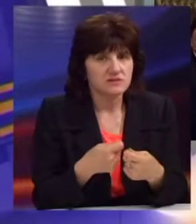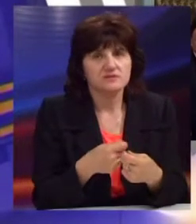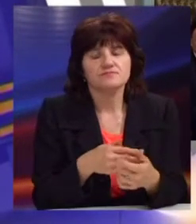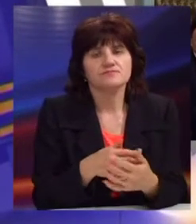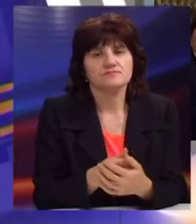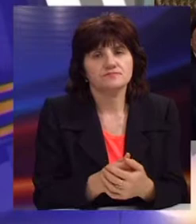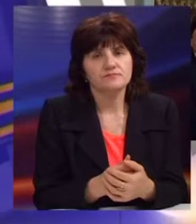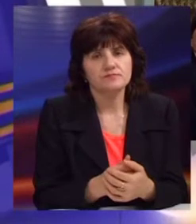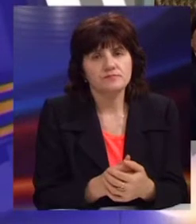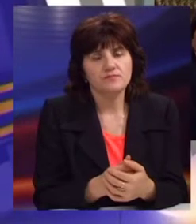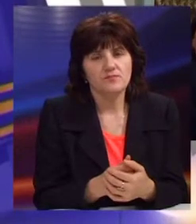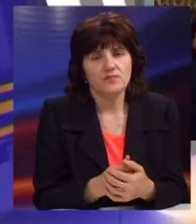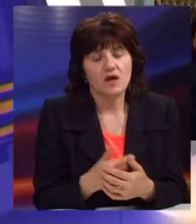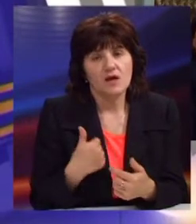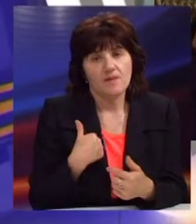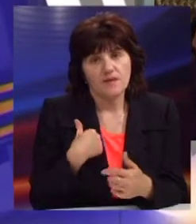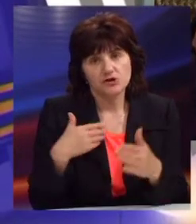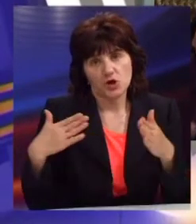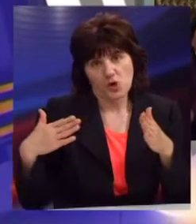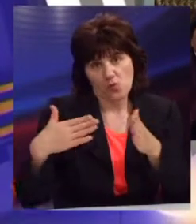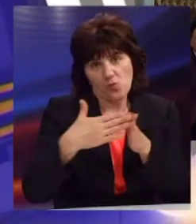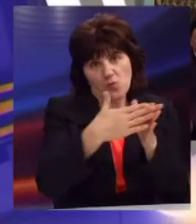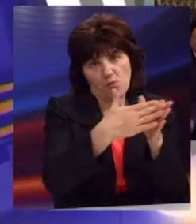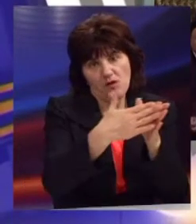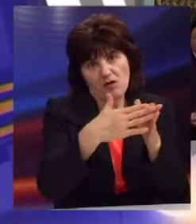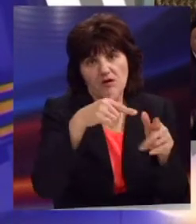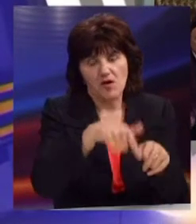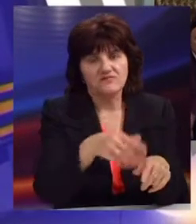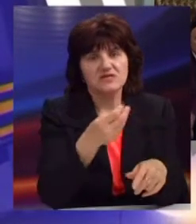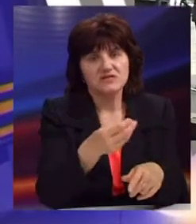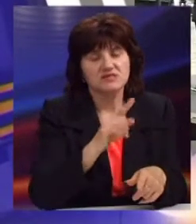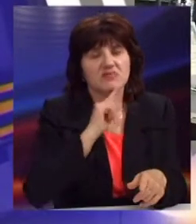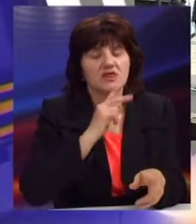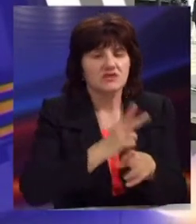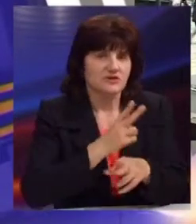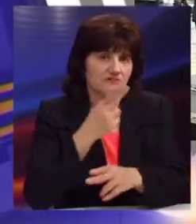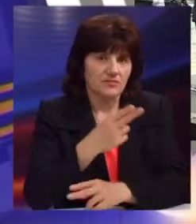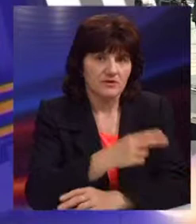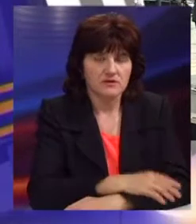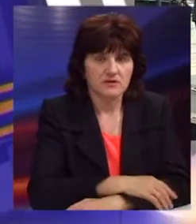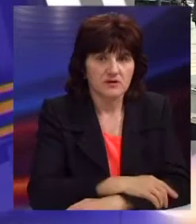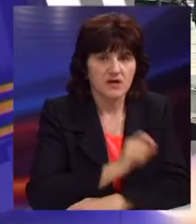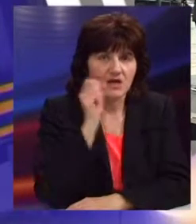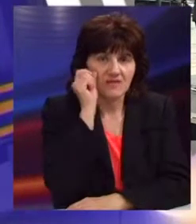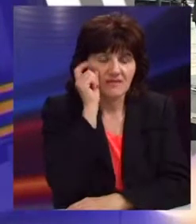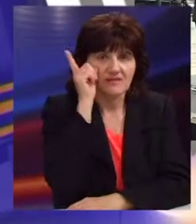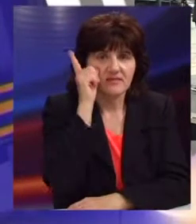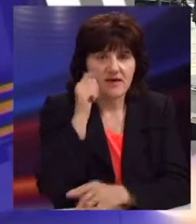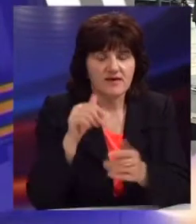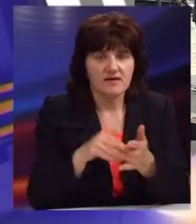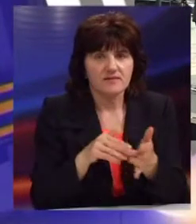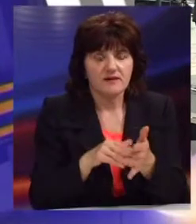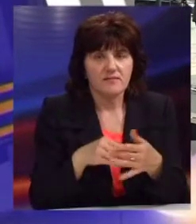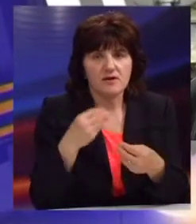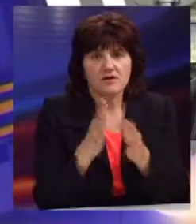delatnost, iz našeg ugla vrlo bitan i za samu Srbiju, odnosno za vladu Republike Srbije. Ideja manifestacije je da se